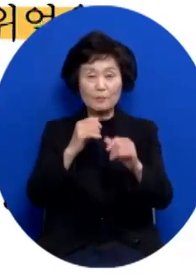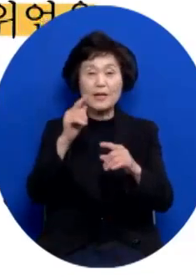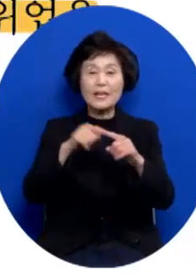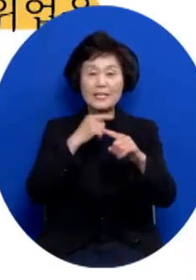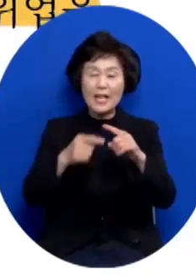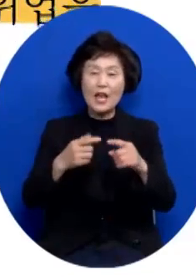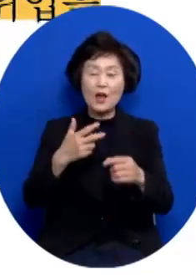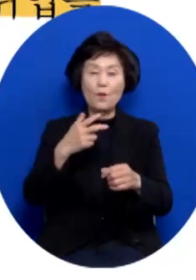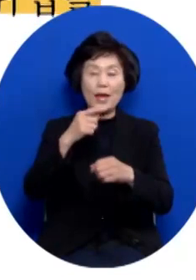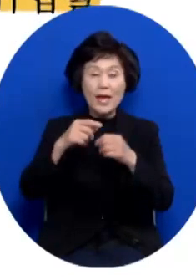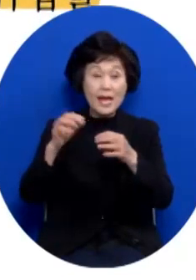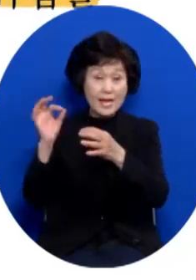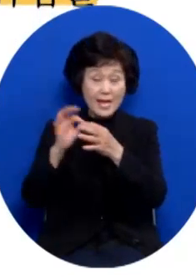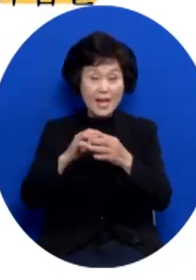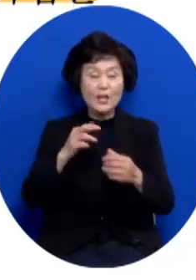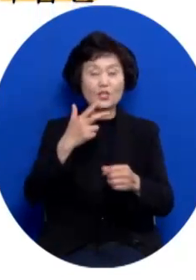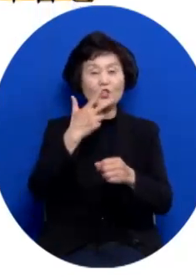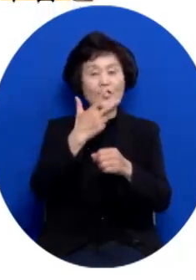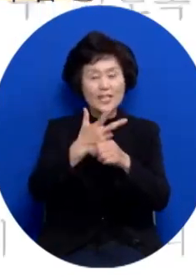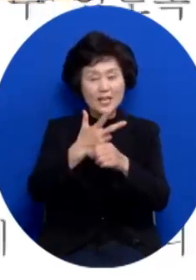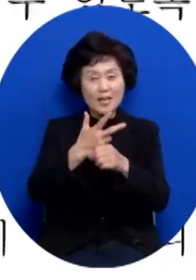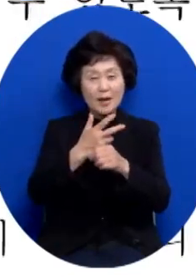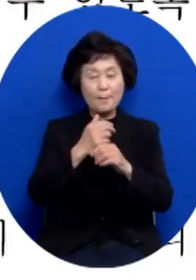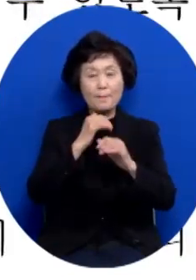달성했습니다. 선수 단장을 맡은